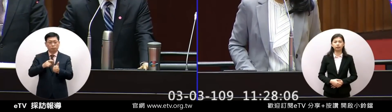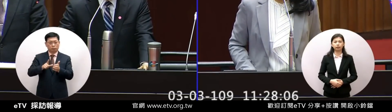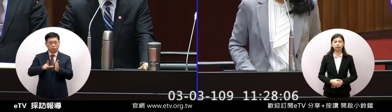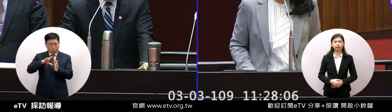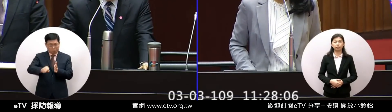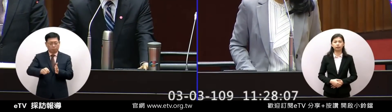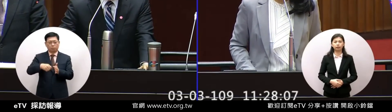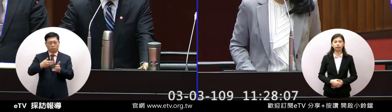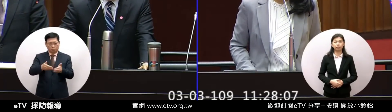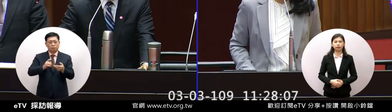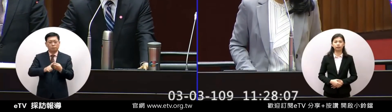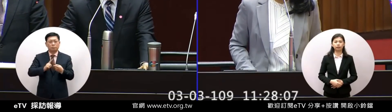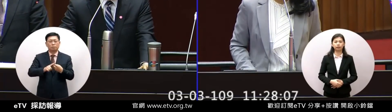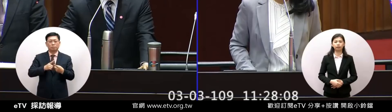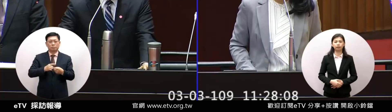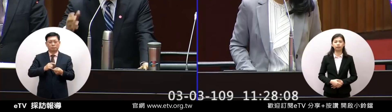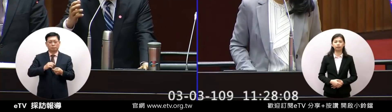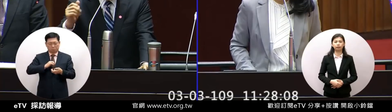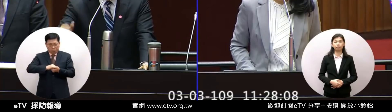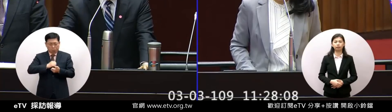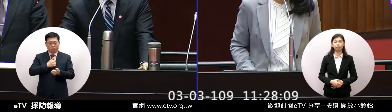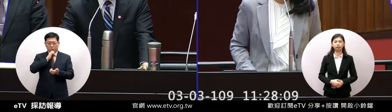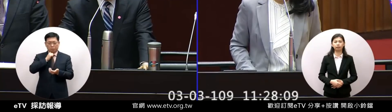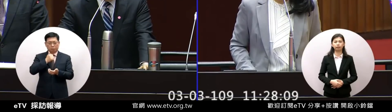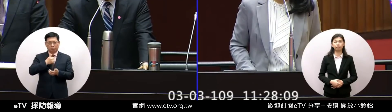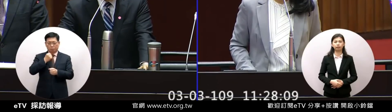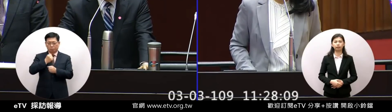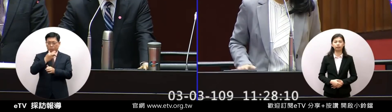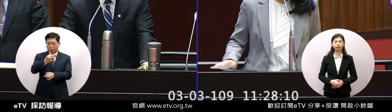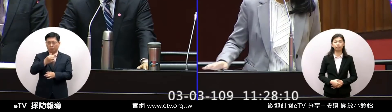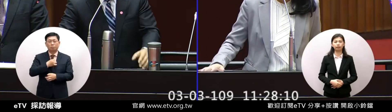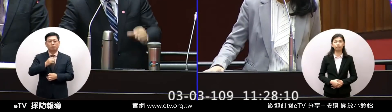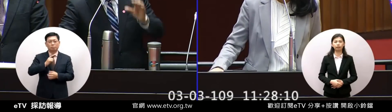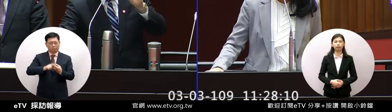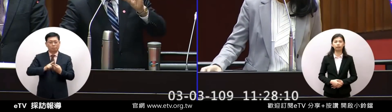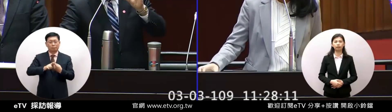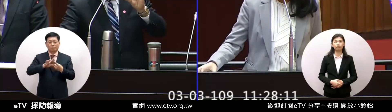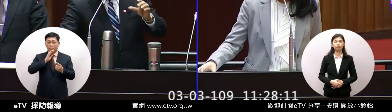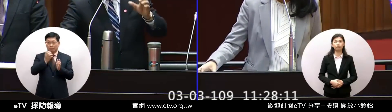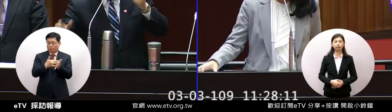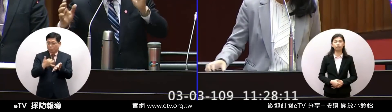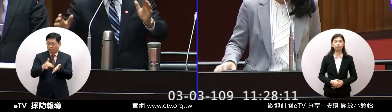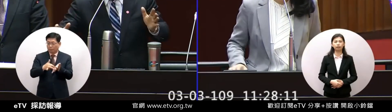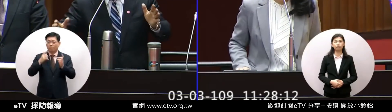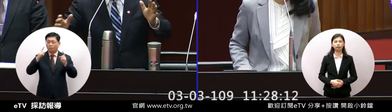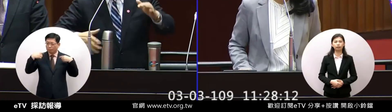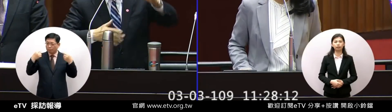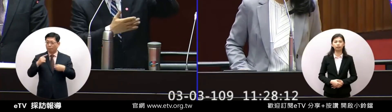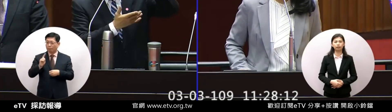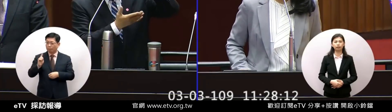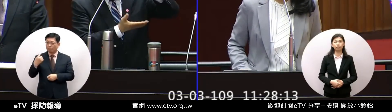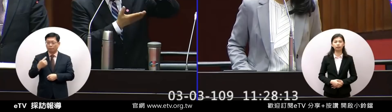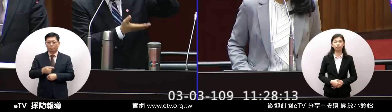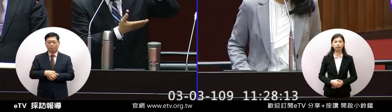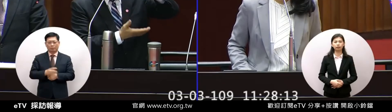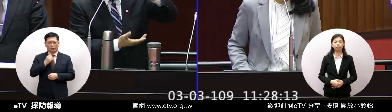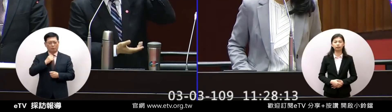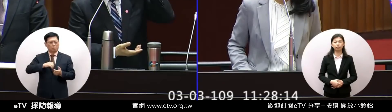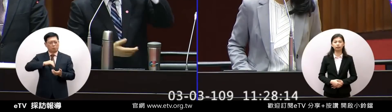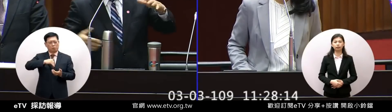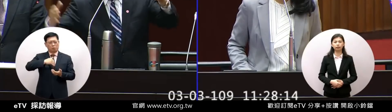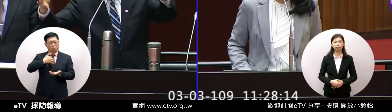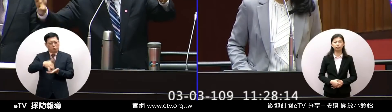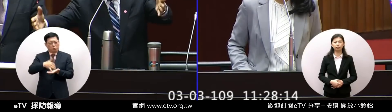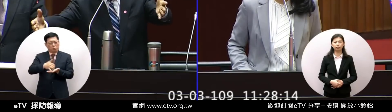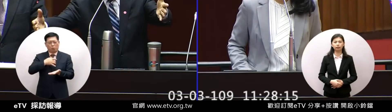常重要，这一定要做到。那也跟委员做说明是，这个预算常常是因为很大的预